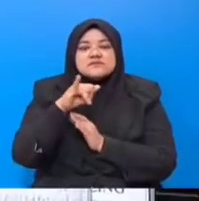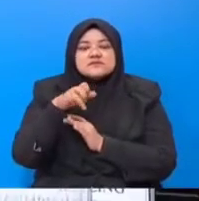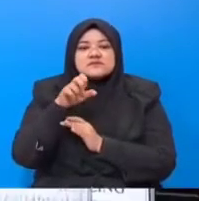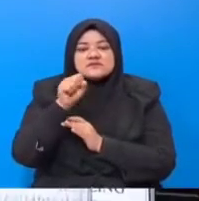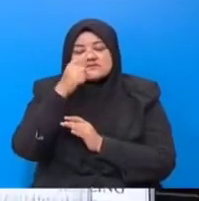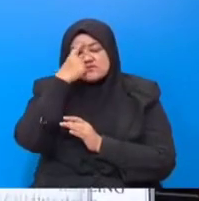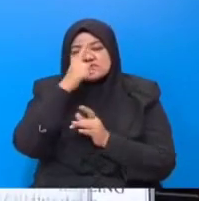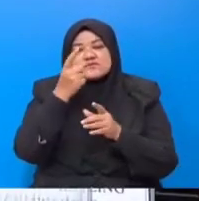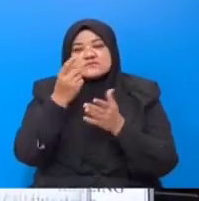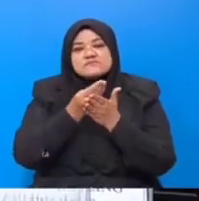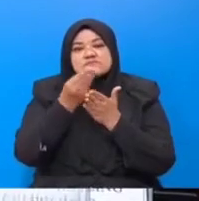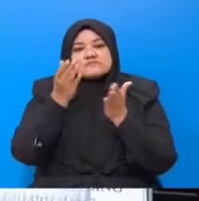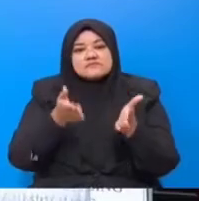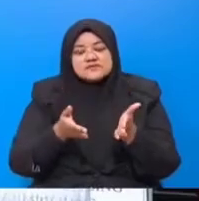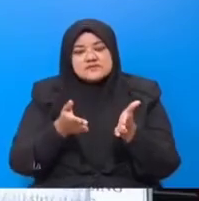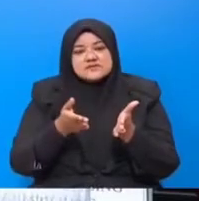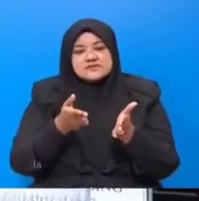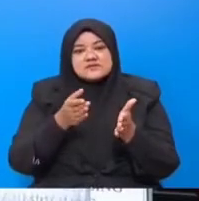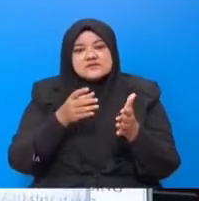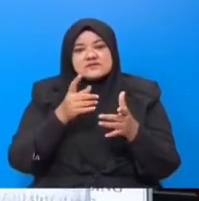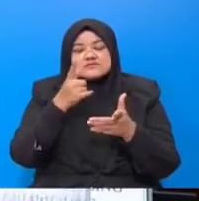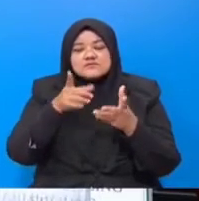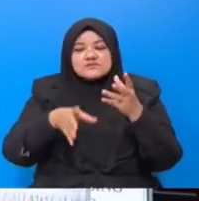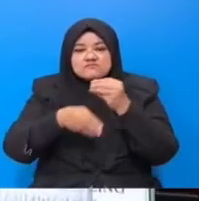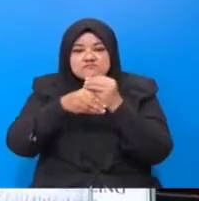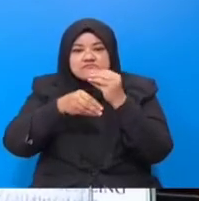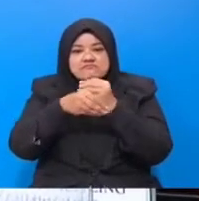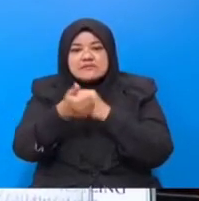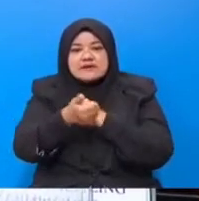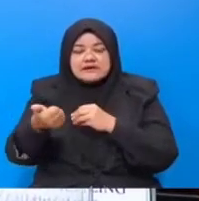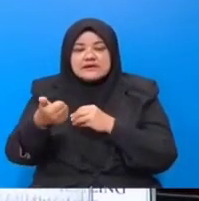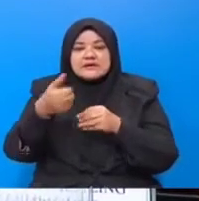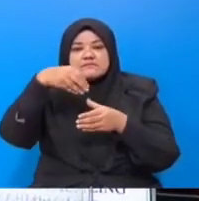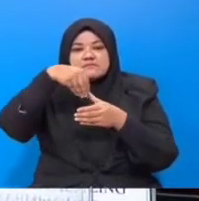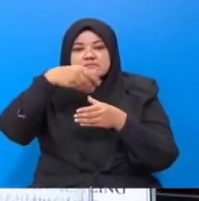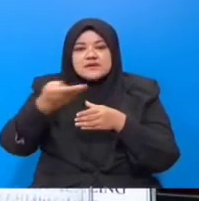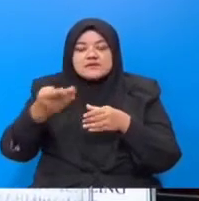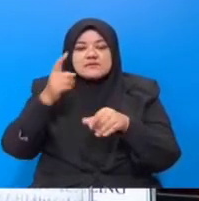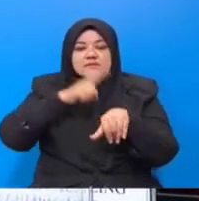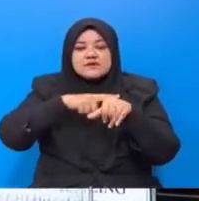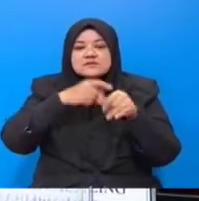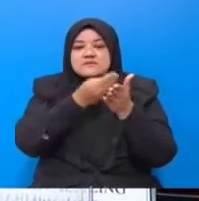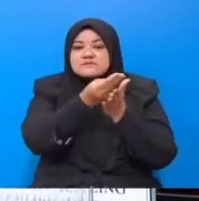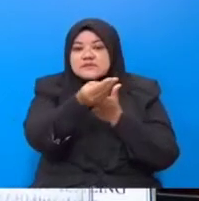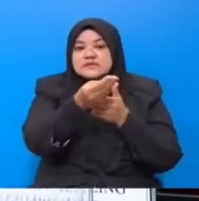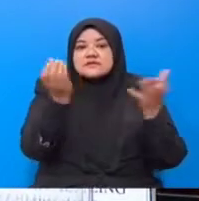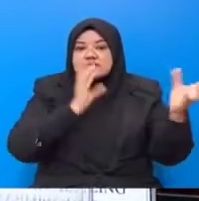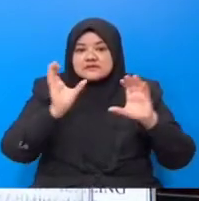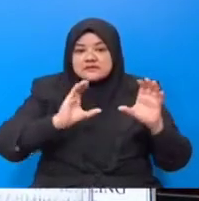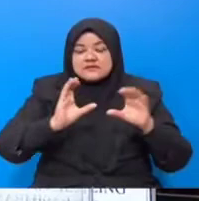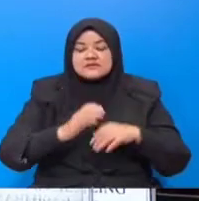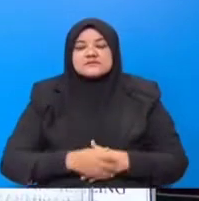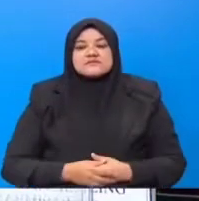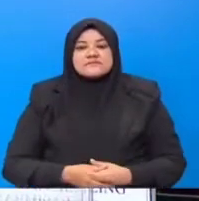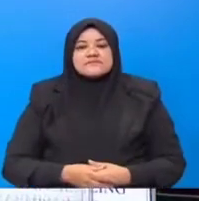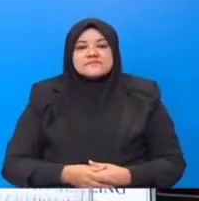kepada pembeli sebagai salah satu aksesoris semasa membuat pembelian create